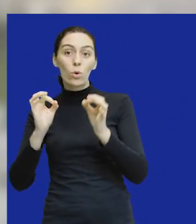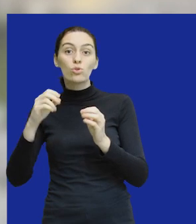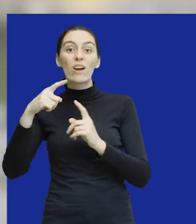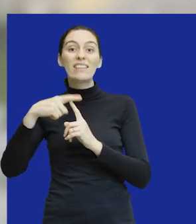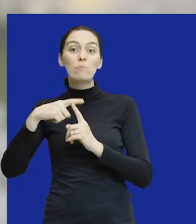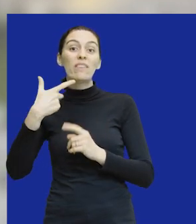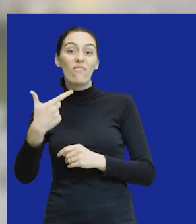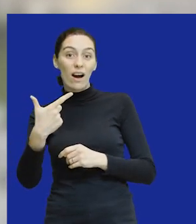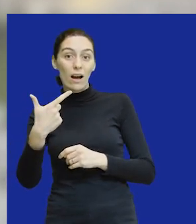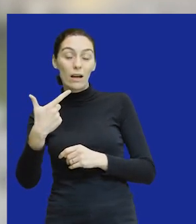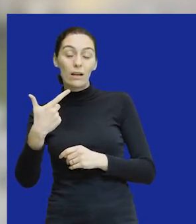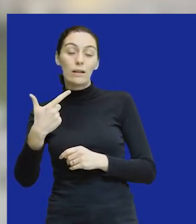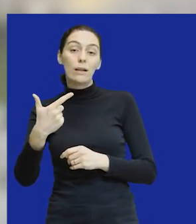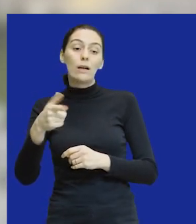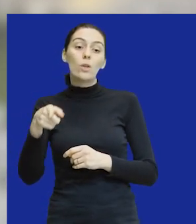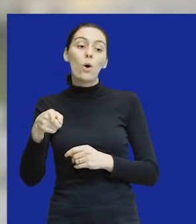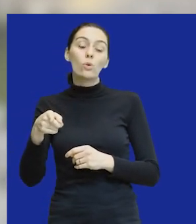su dobili to,